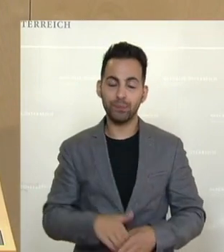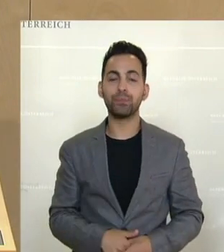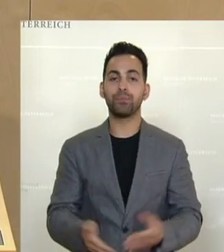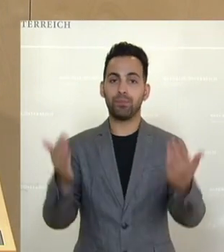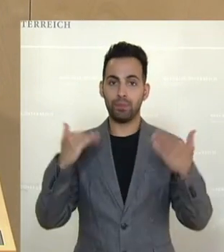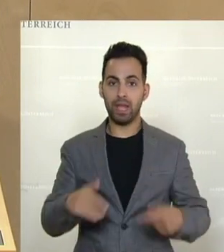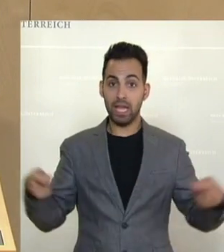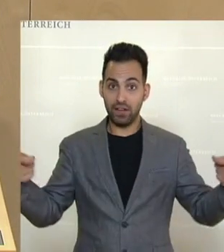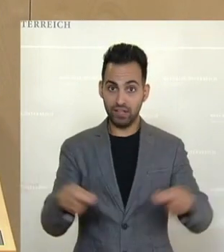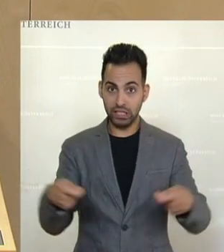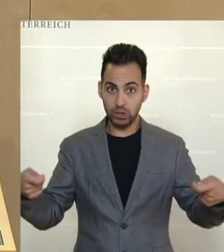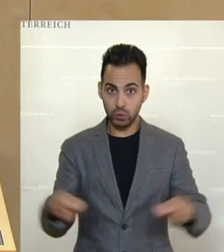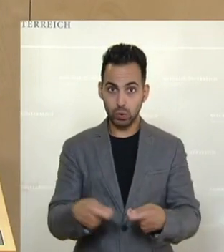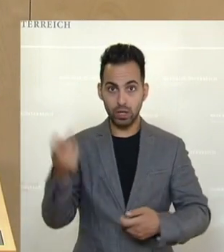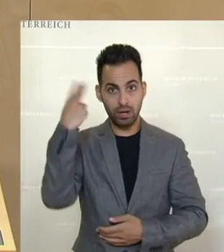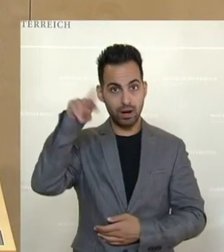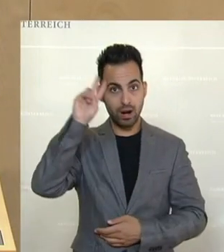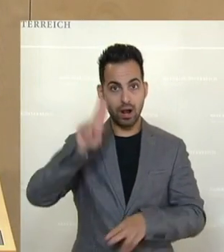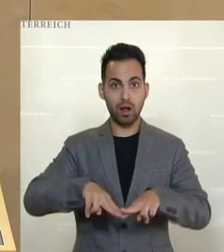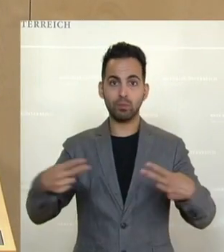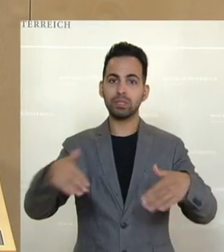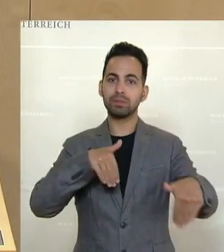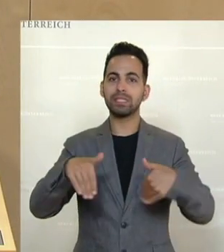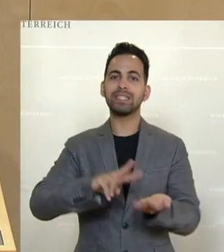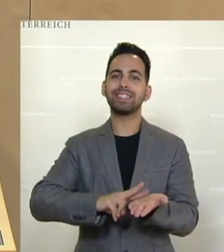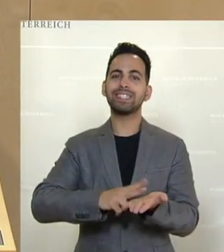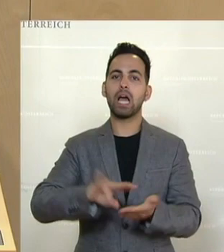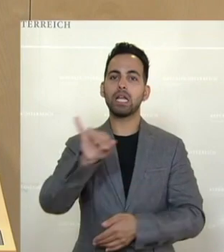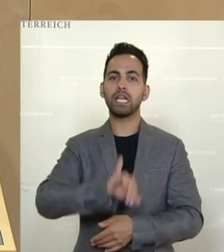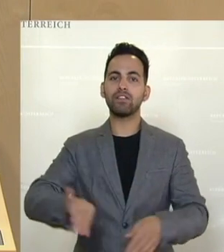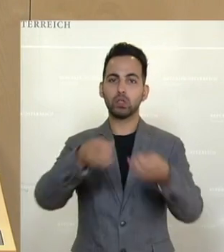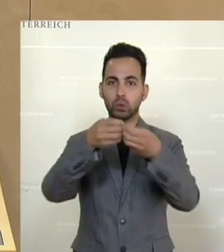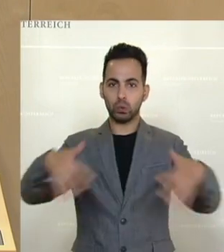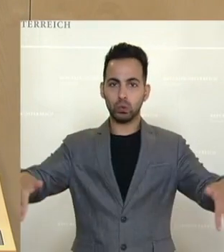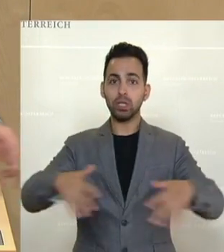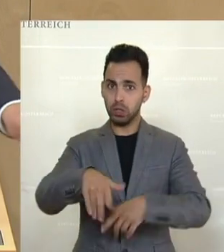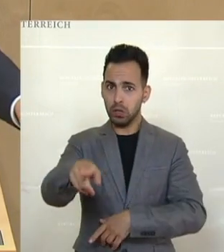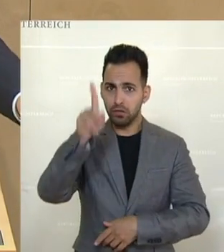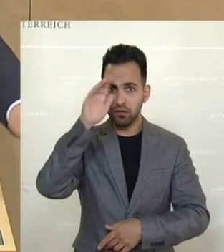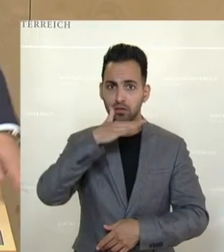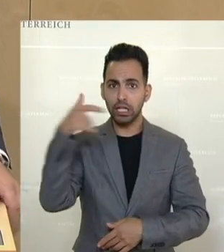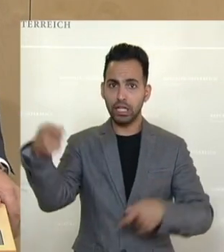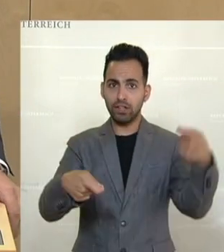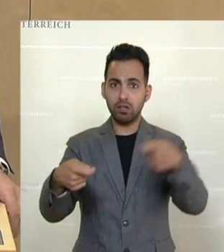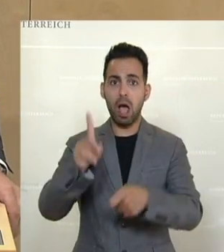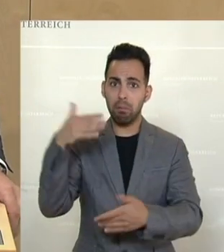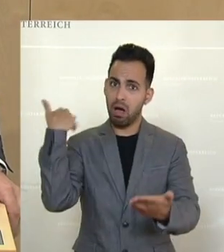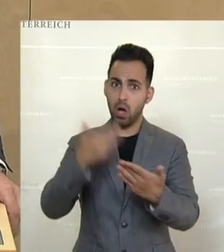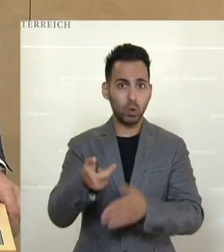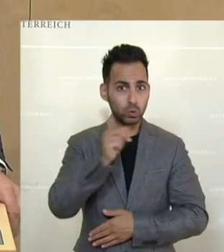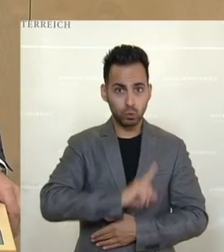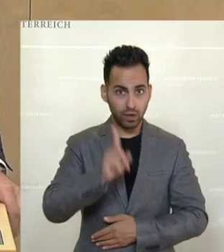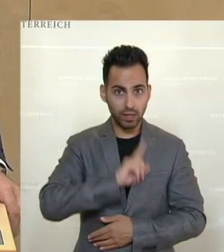Investitionen, Herr Bundesminister, in die digitale Infrastruktur. Ich weiß, Sie haben viel investiert mittlerweile, aber offensichtlich zu wenig, denn die Infrastruktur